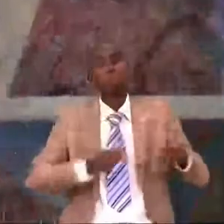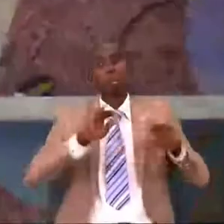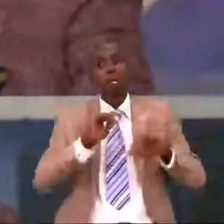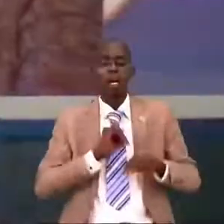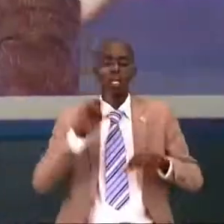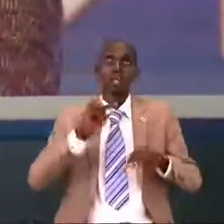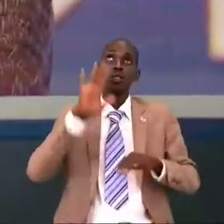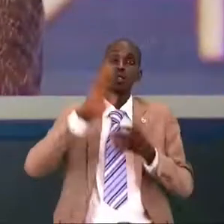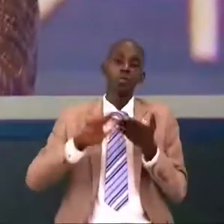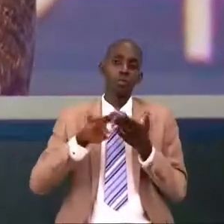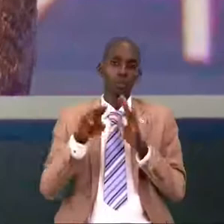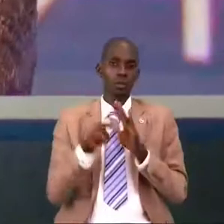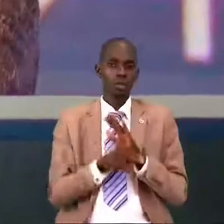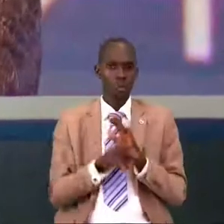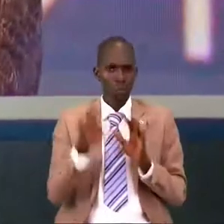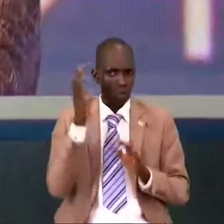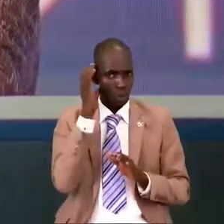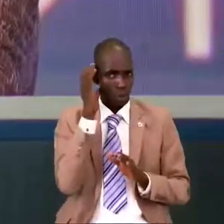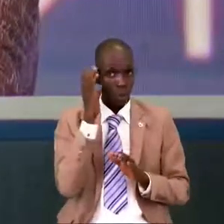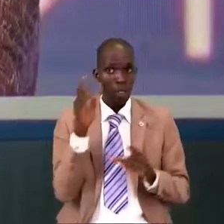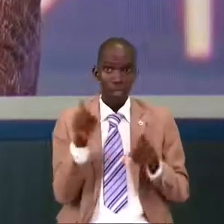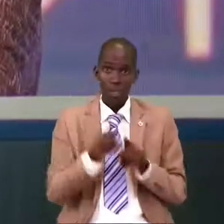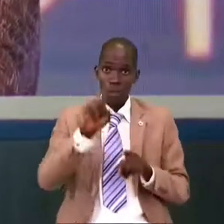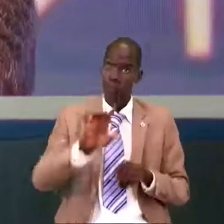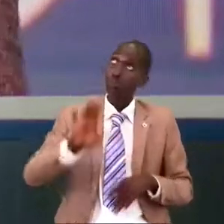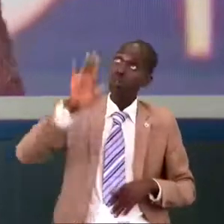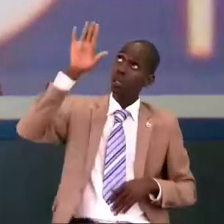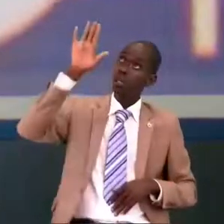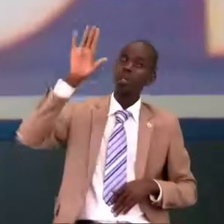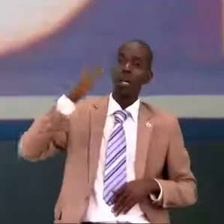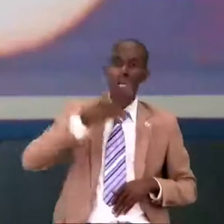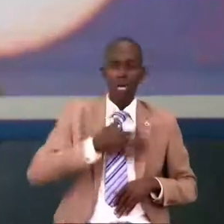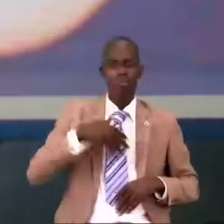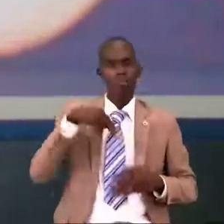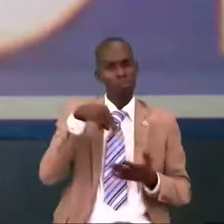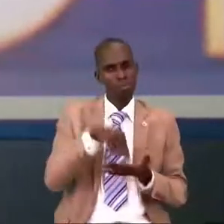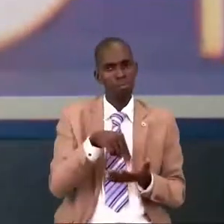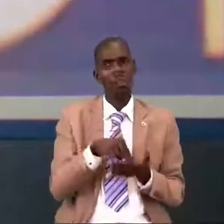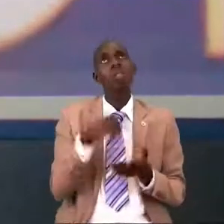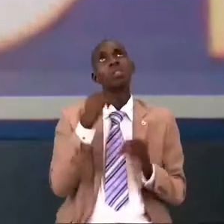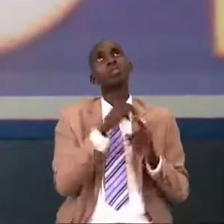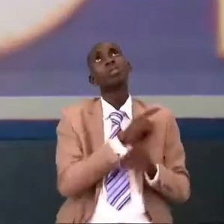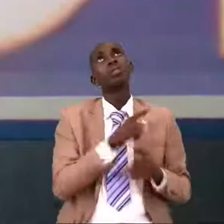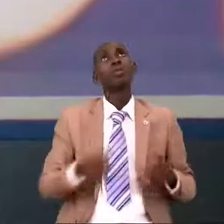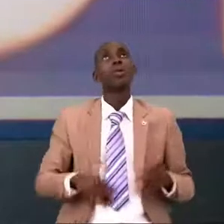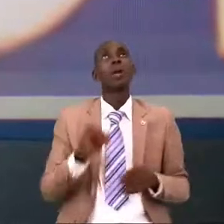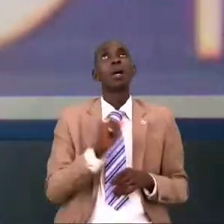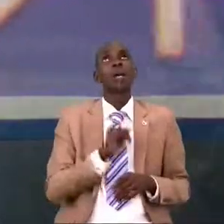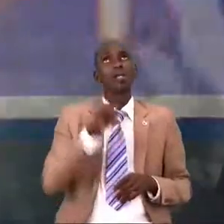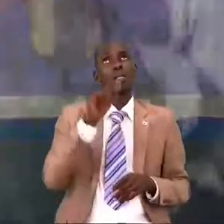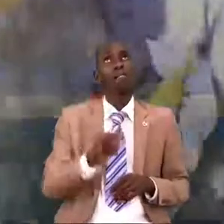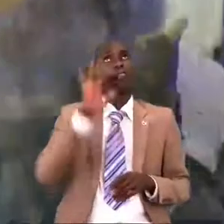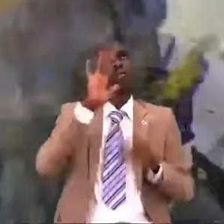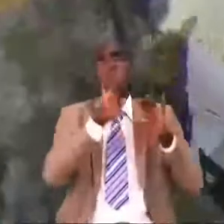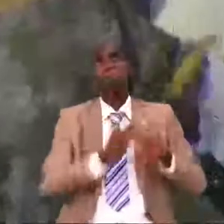main. Tu dis, Seigneur, j'ai besoin de ta miséricorde. J'ai besoin de ta grâce. J'ai besoin de ton secours. Afin